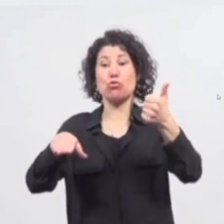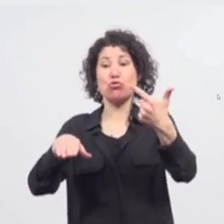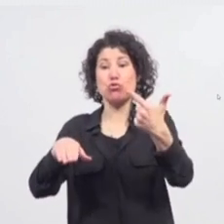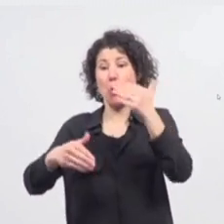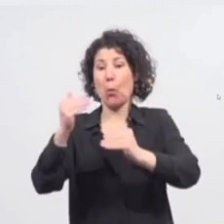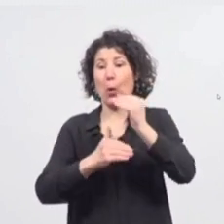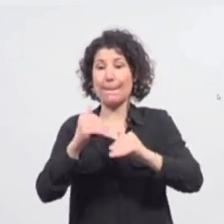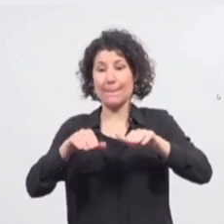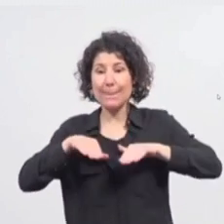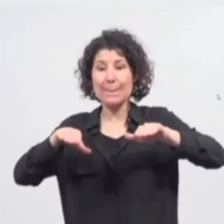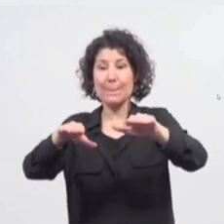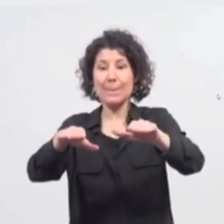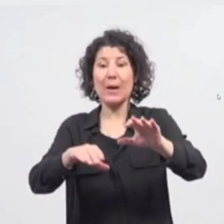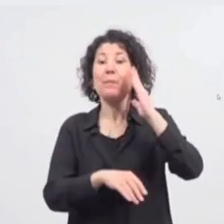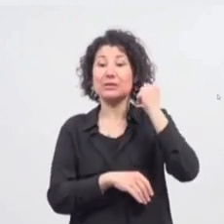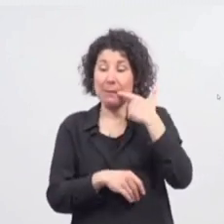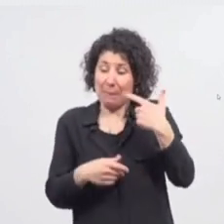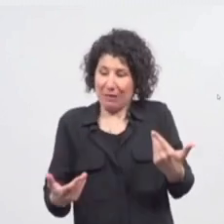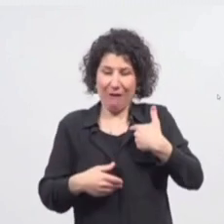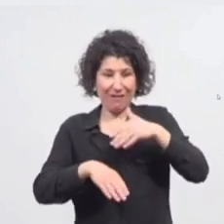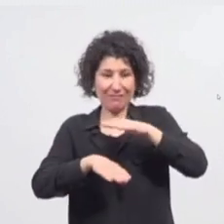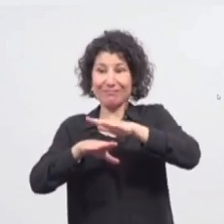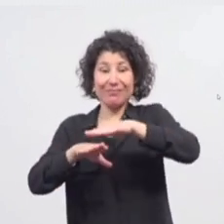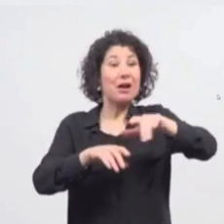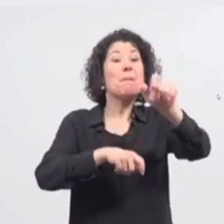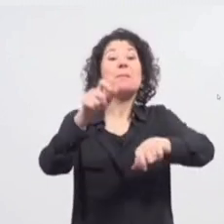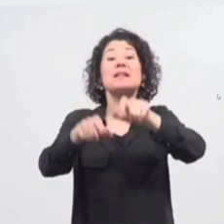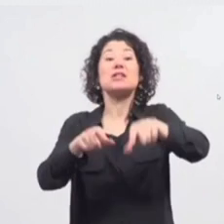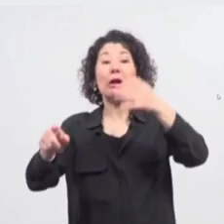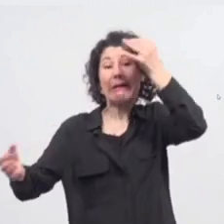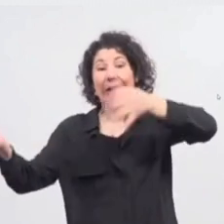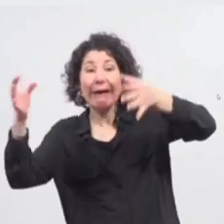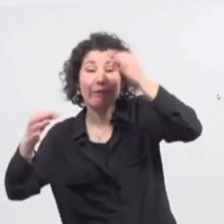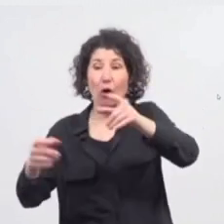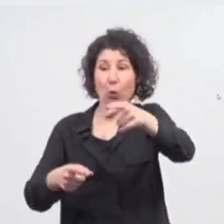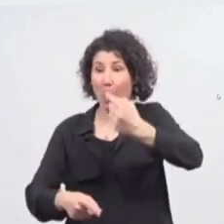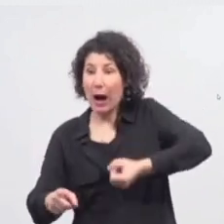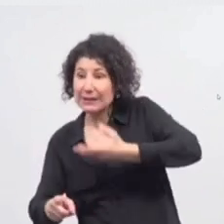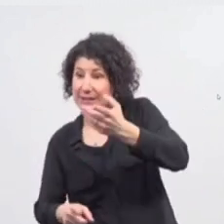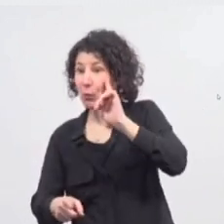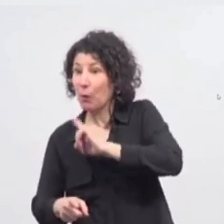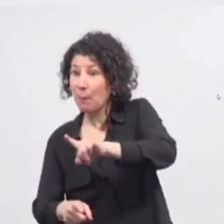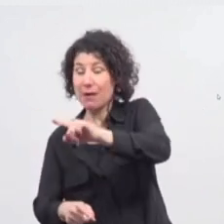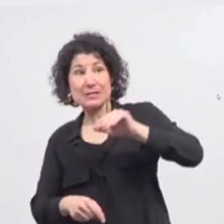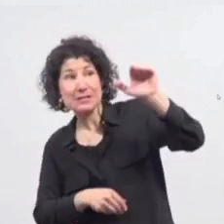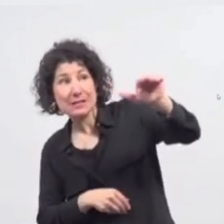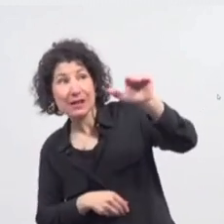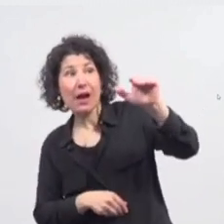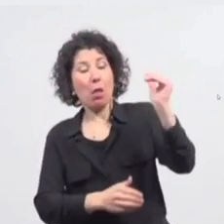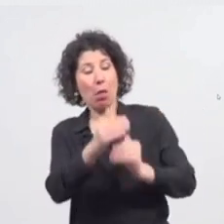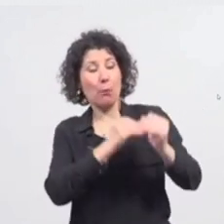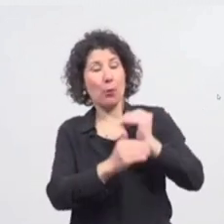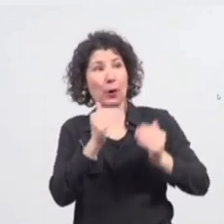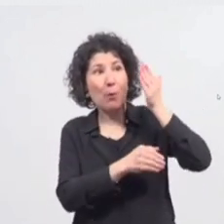aux créateurs, aux artistes, de se tourner plus spontanément vers le programme Horizon Europe. Il est pour la recherche et l'innovation, mais